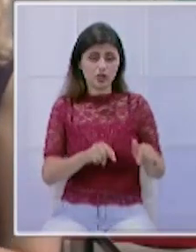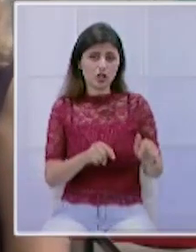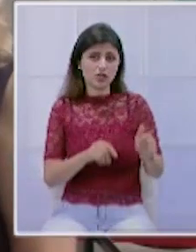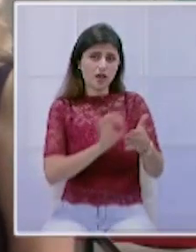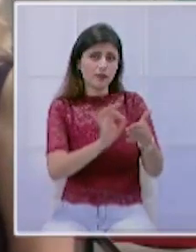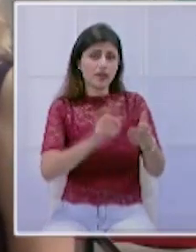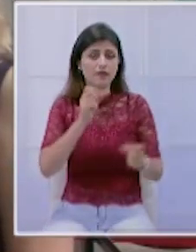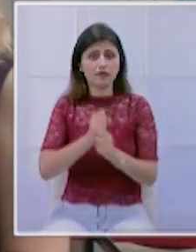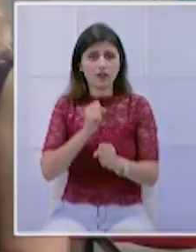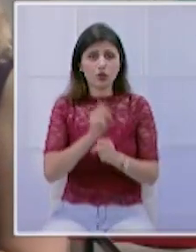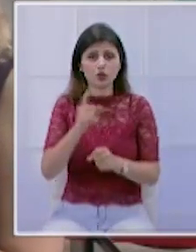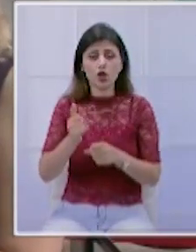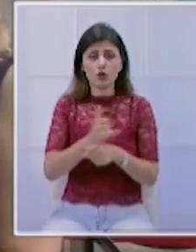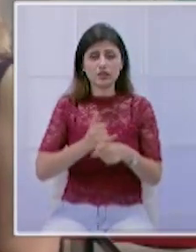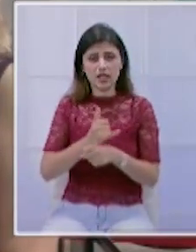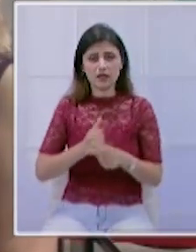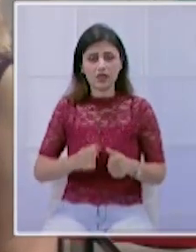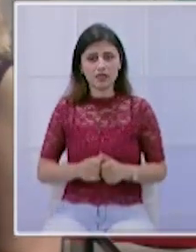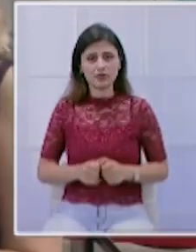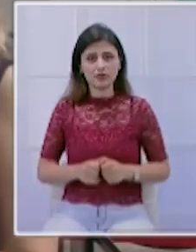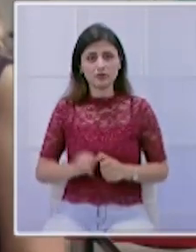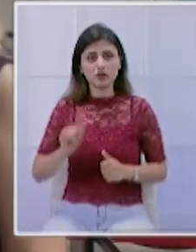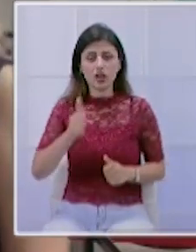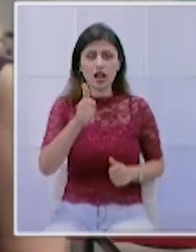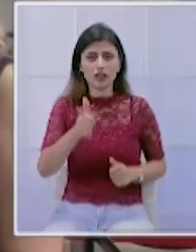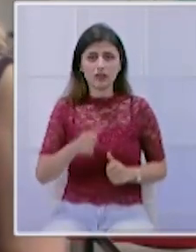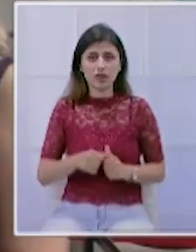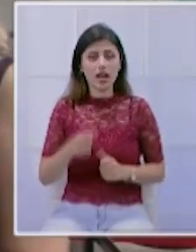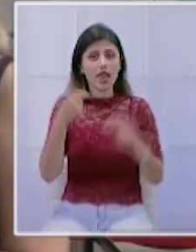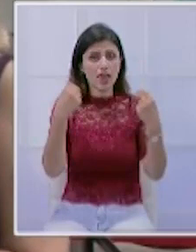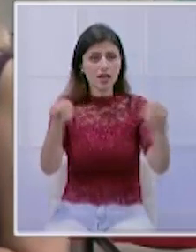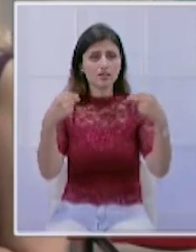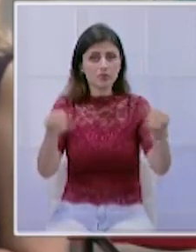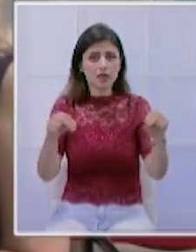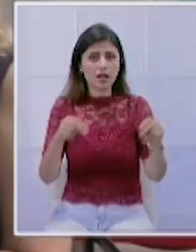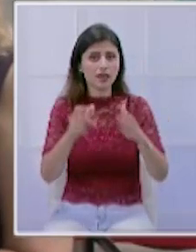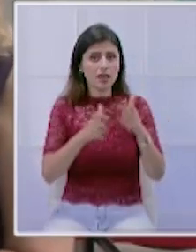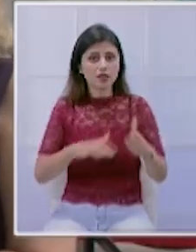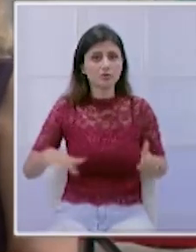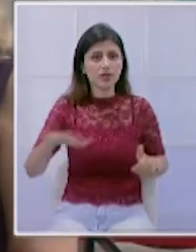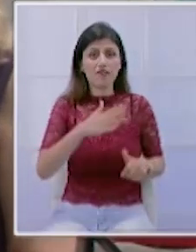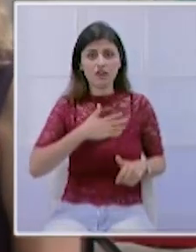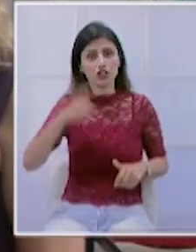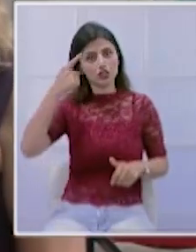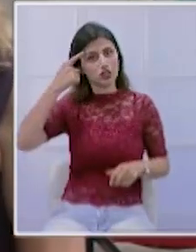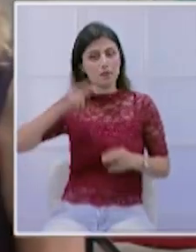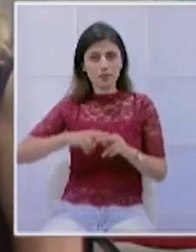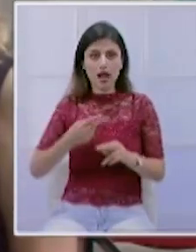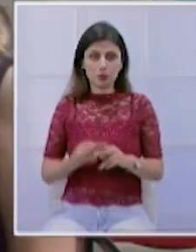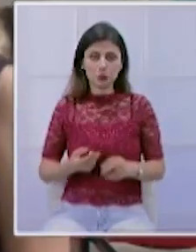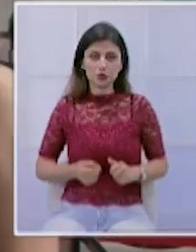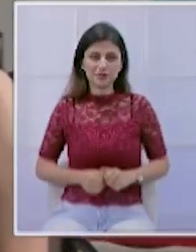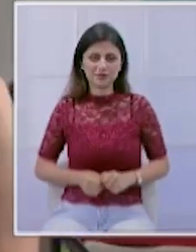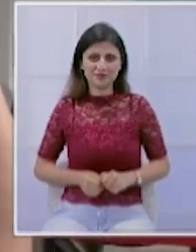și, desigur, explicația fenomenului "Vrei să știi mai mult?". Iar pentru persoanele care nu